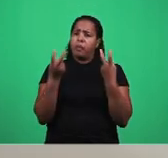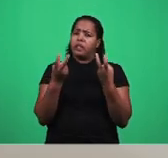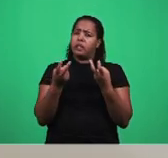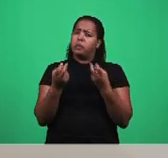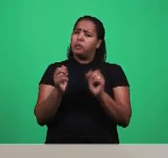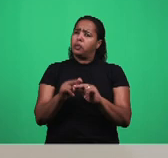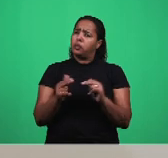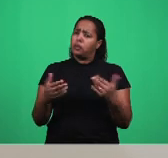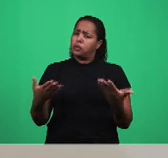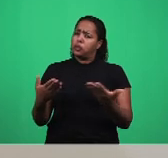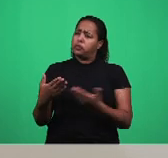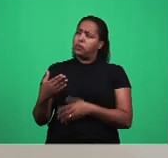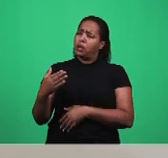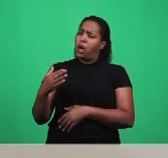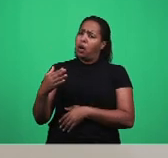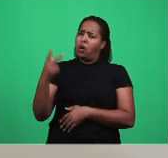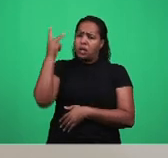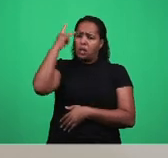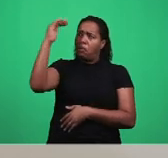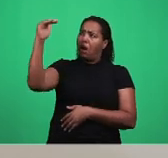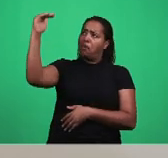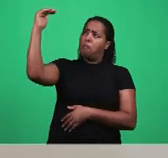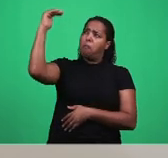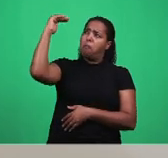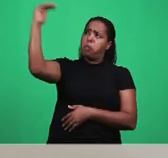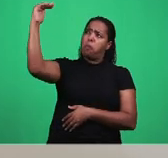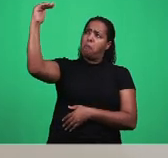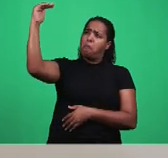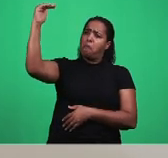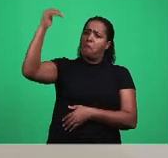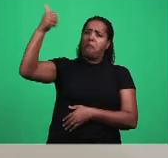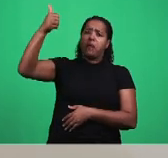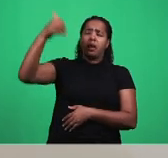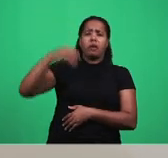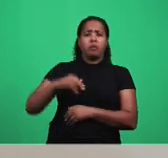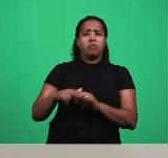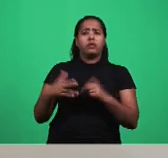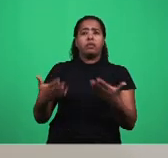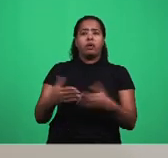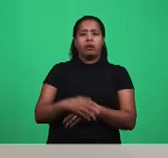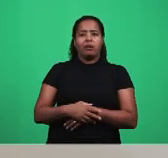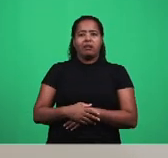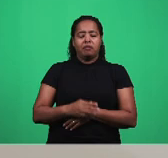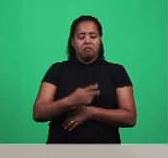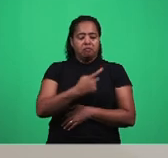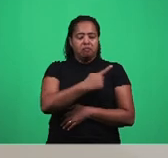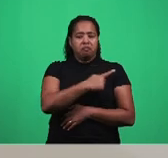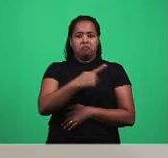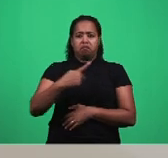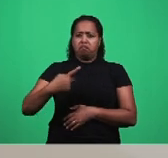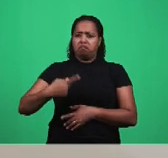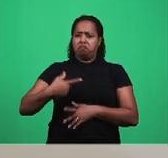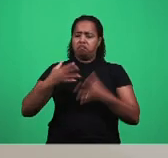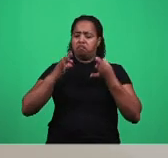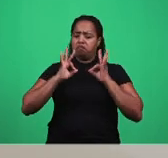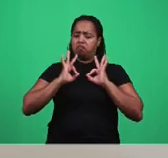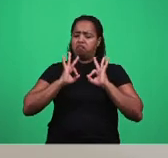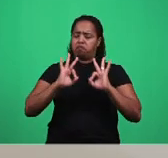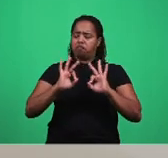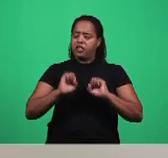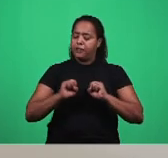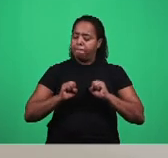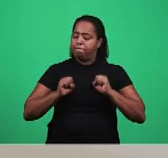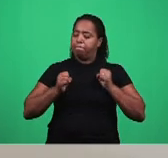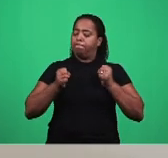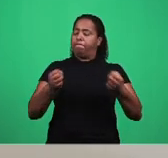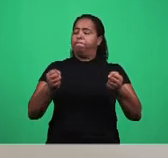pourquoi? Ministère. C'est le ministère effectif, ministère qui a décidé à travailler. Il travaille.